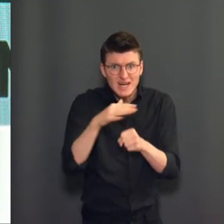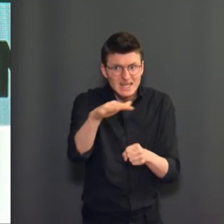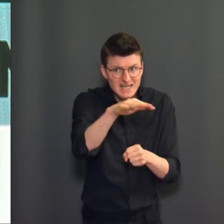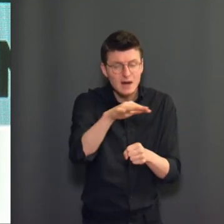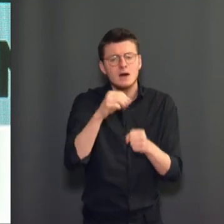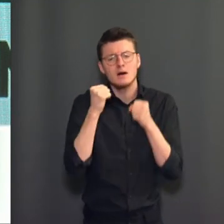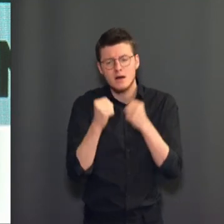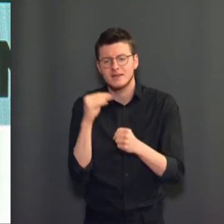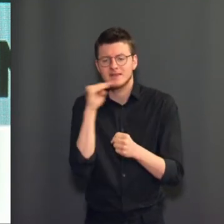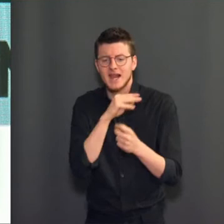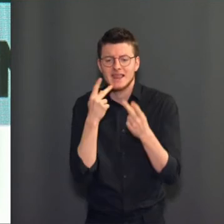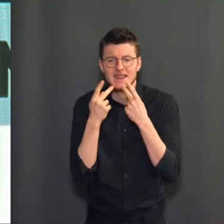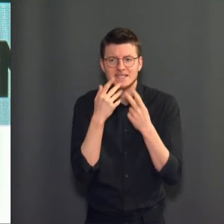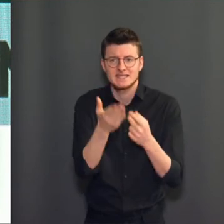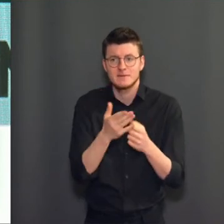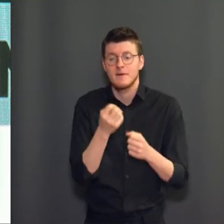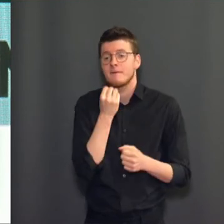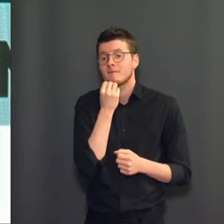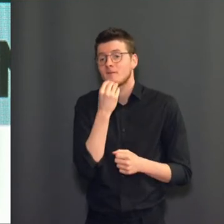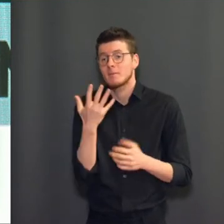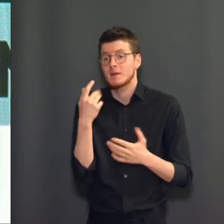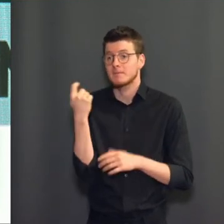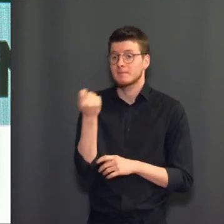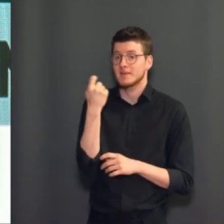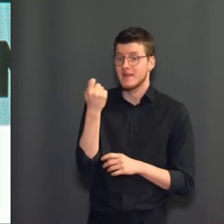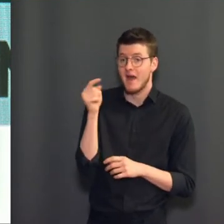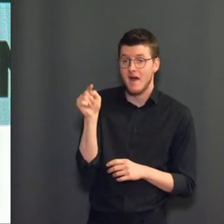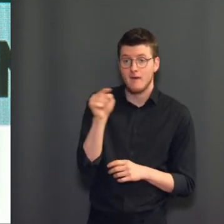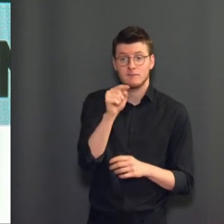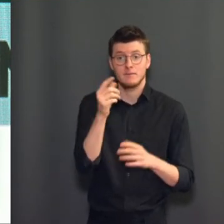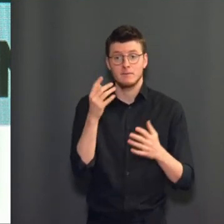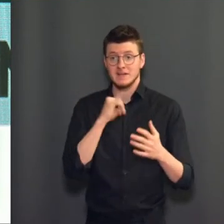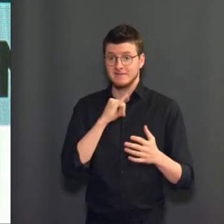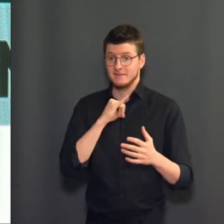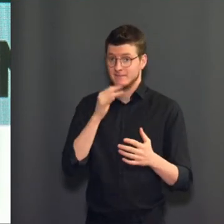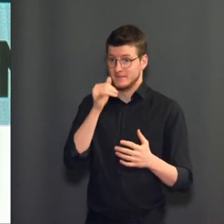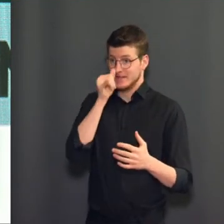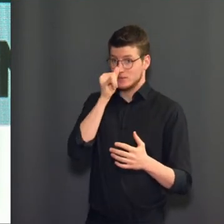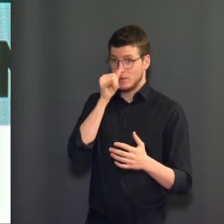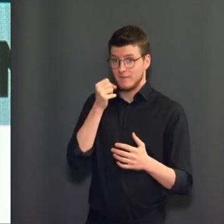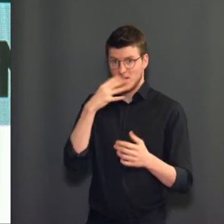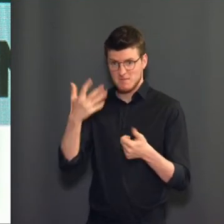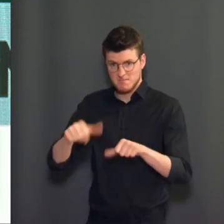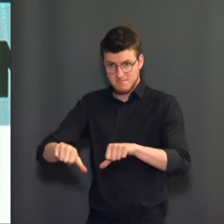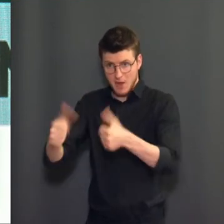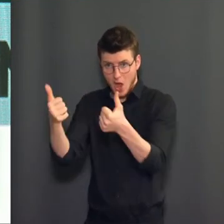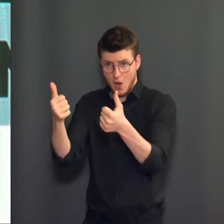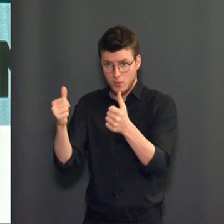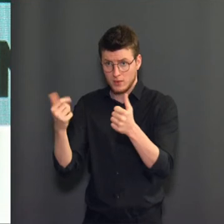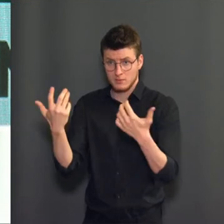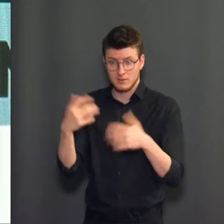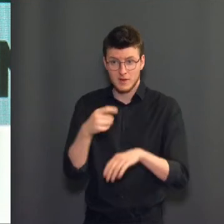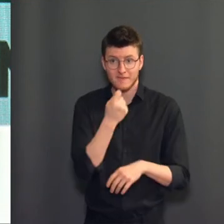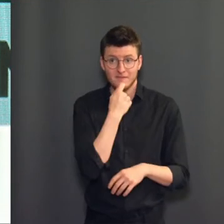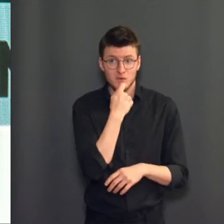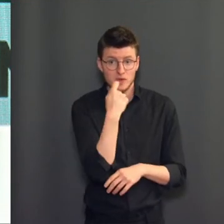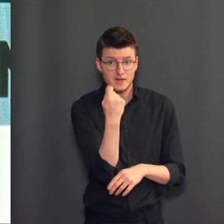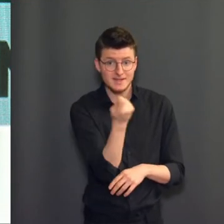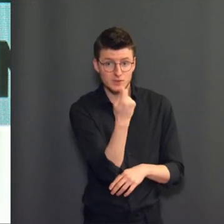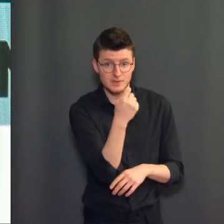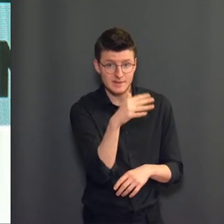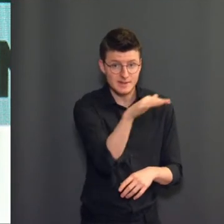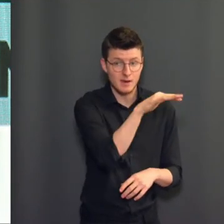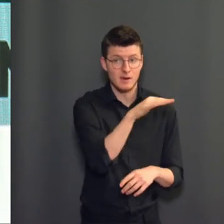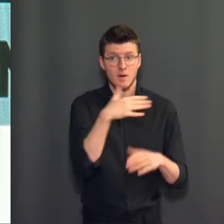We denken bijvoorbeeld aan bedrijven in risicovolle sectoren, zoals de bouw, de voedingsindustrie of bijvoorbeeld